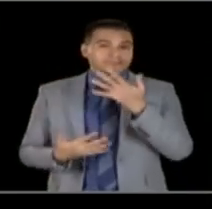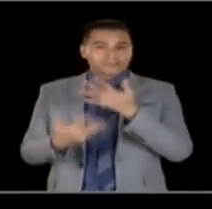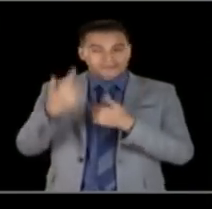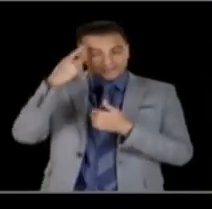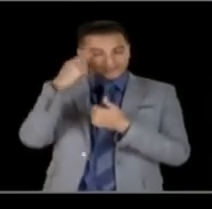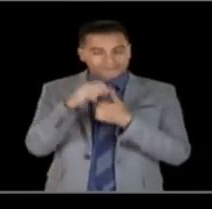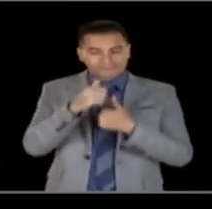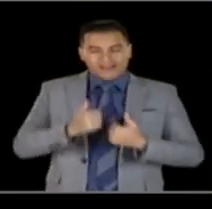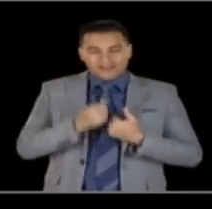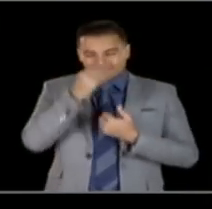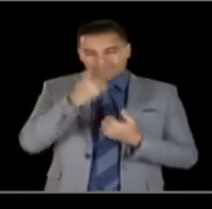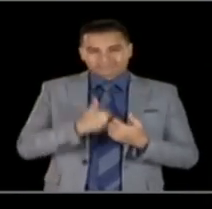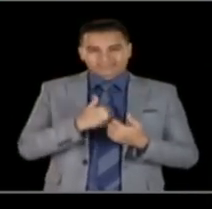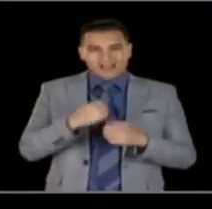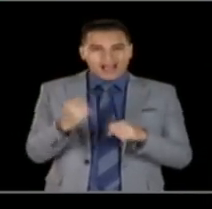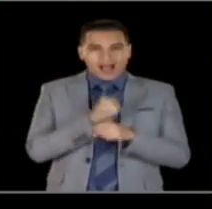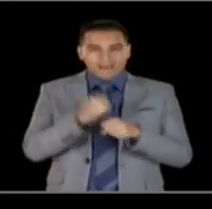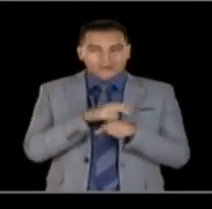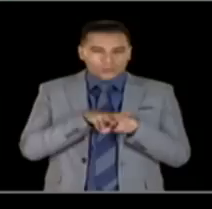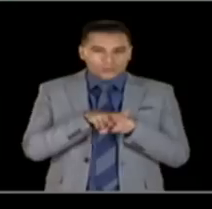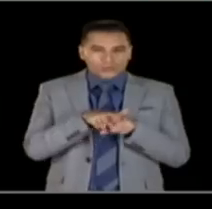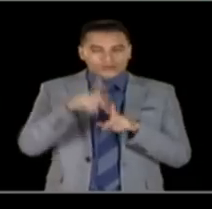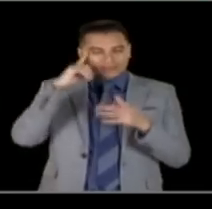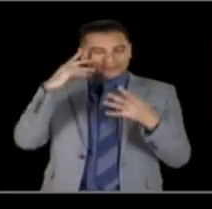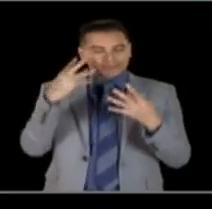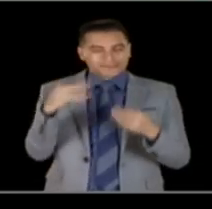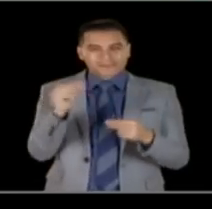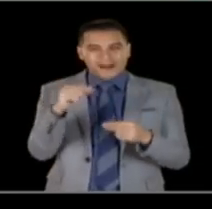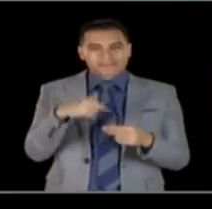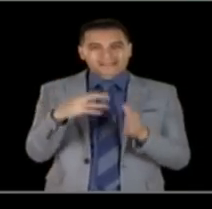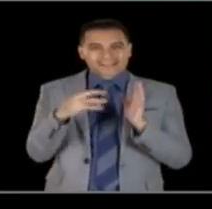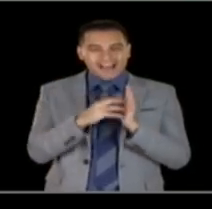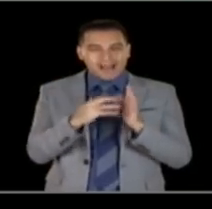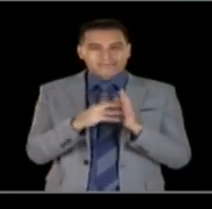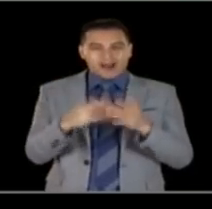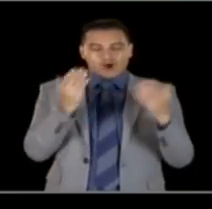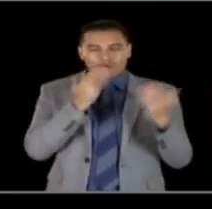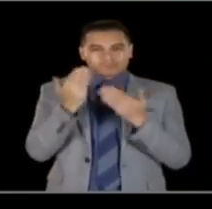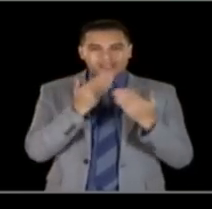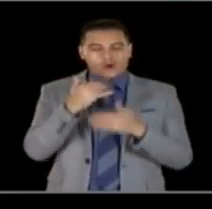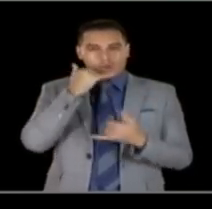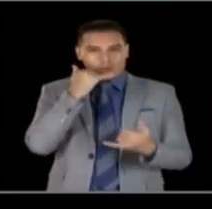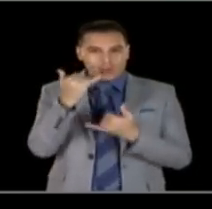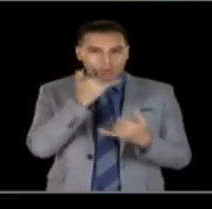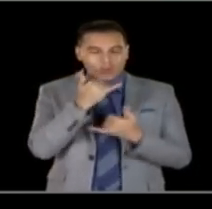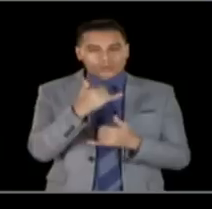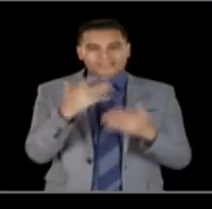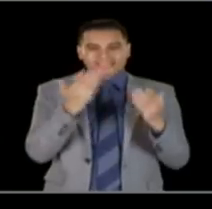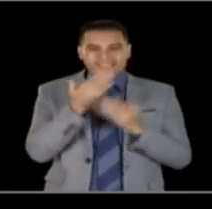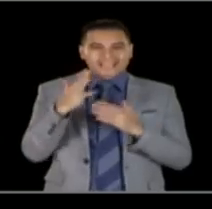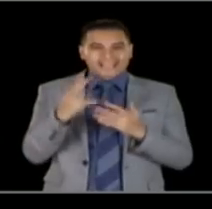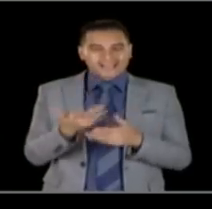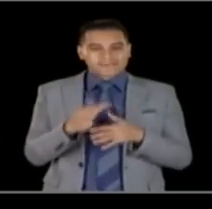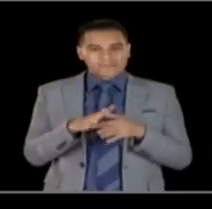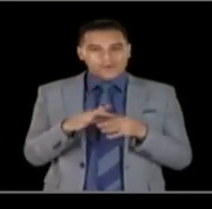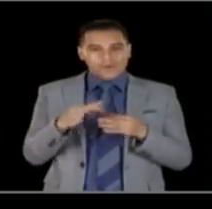خرجنا من موضوع روتين الحياه العمليه والشغل والكلام ده كله لروتين الجامعه والملخصات، ونحن نكلم بعض في التليفونات نقول واحد ذاكر ايه. الحاجات